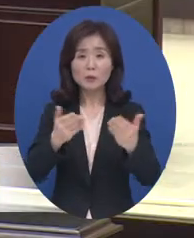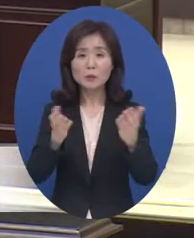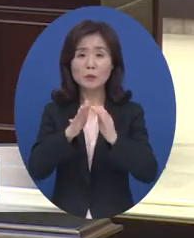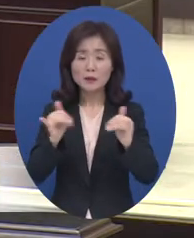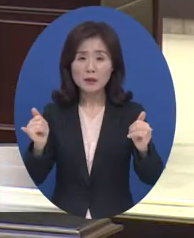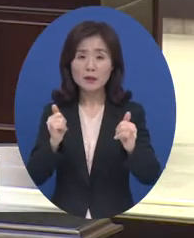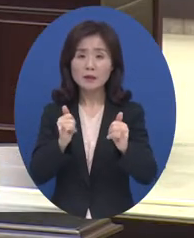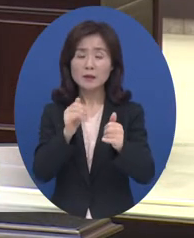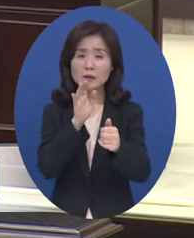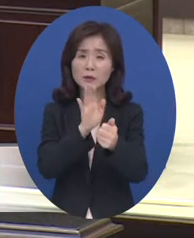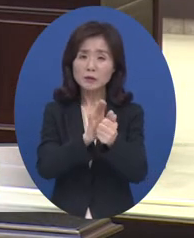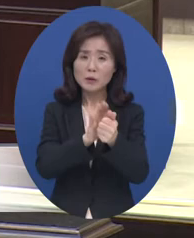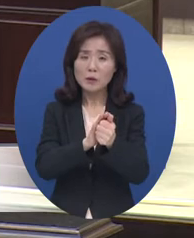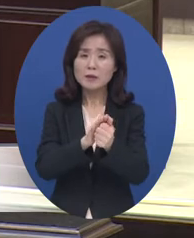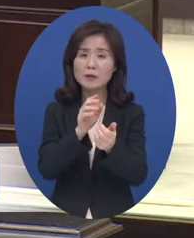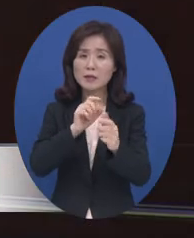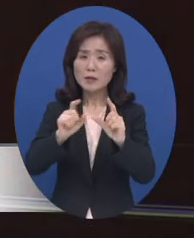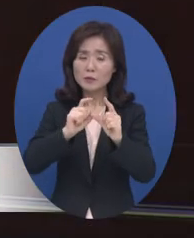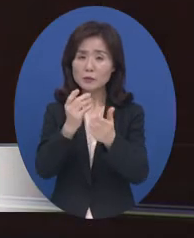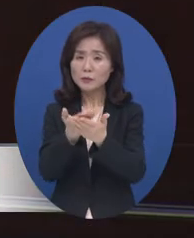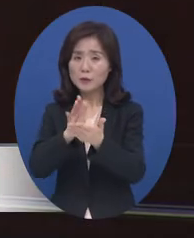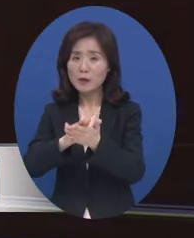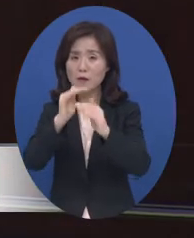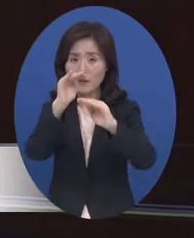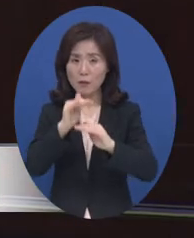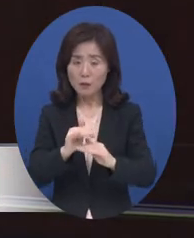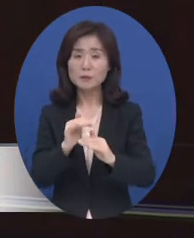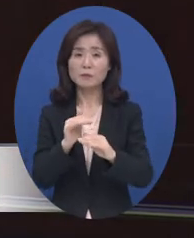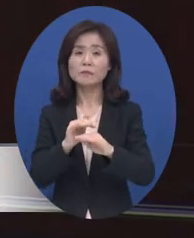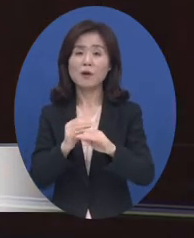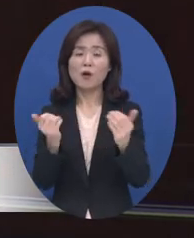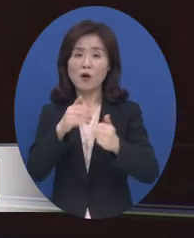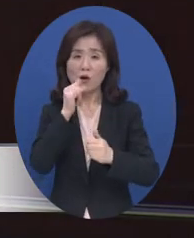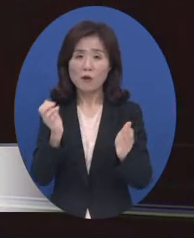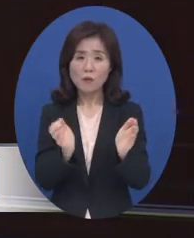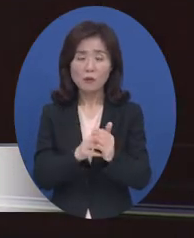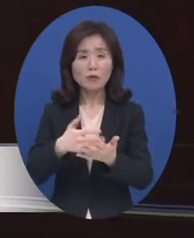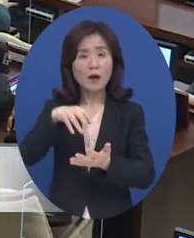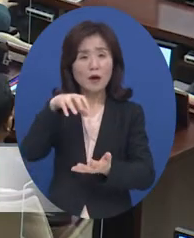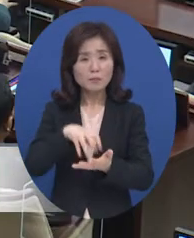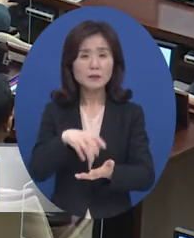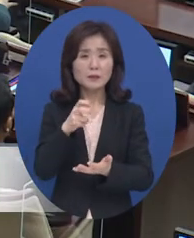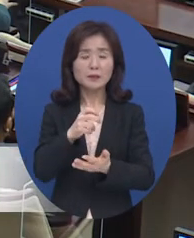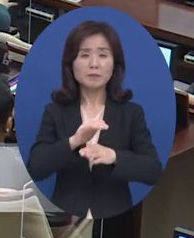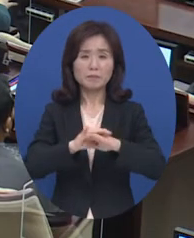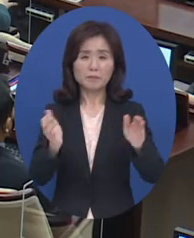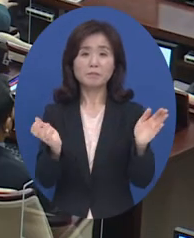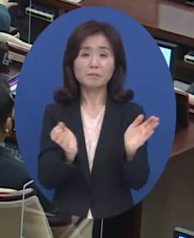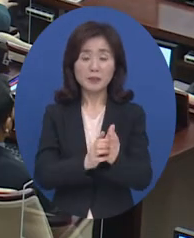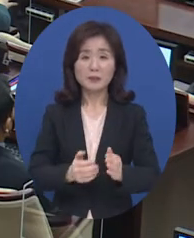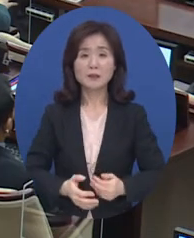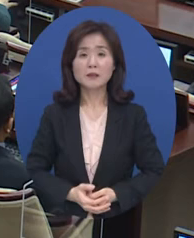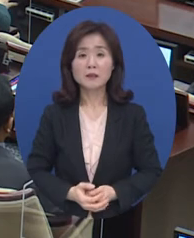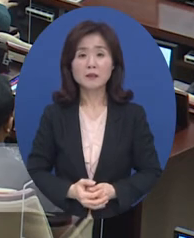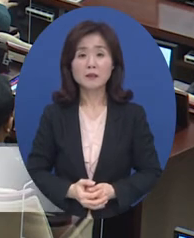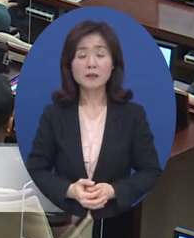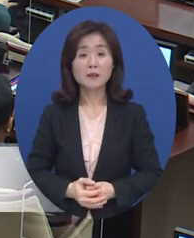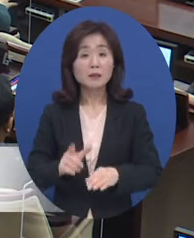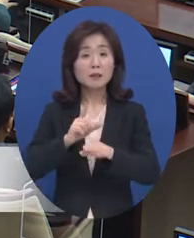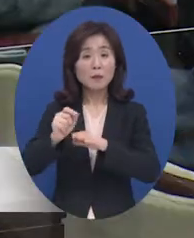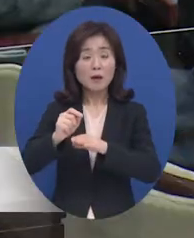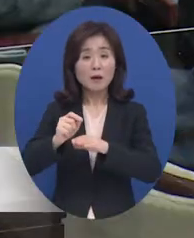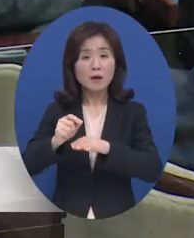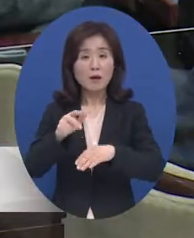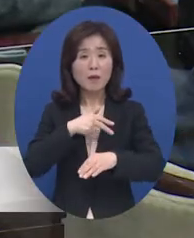일부개정조례안 등 굵직한 사안이 주를 이뤘고 이날 총 70개 안건이 처리되었습니다 지방의회 법